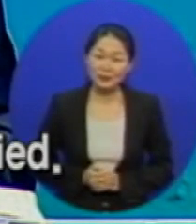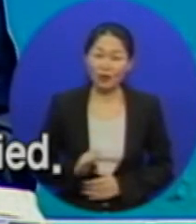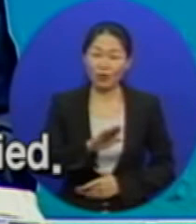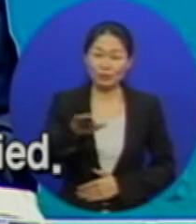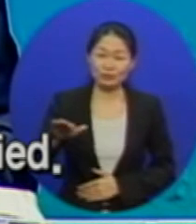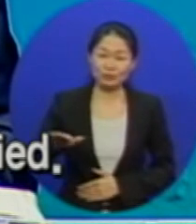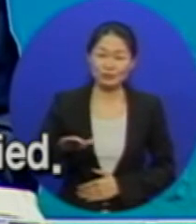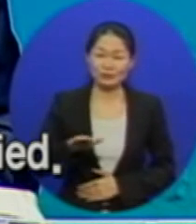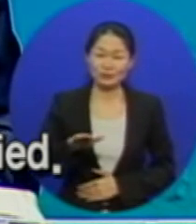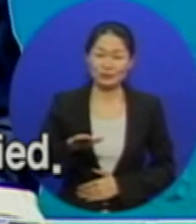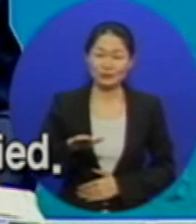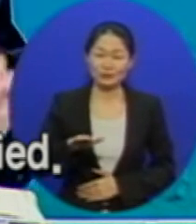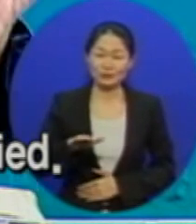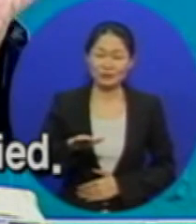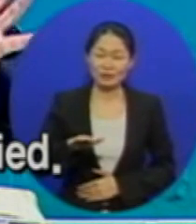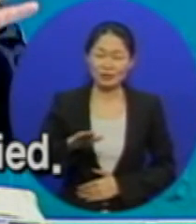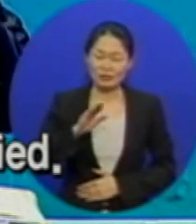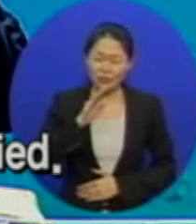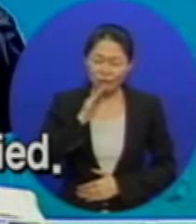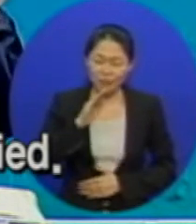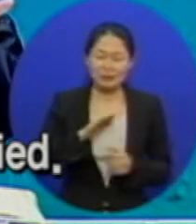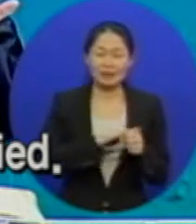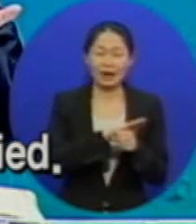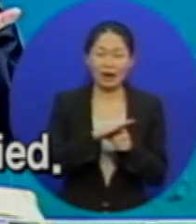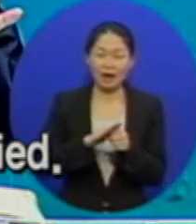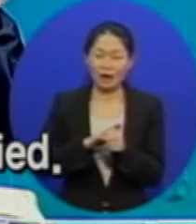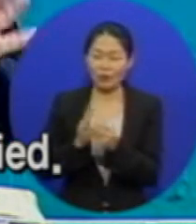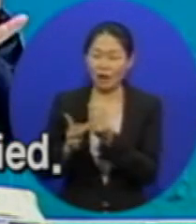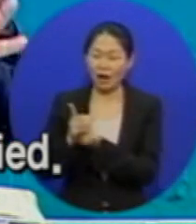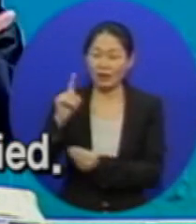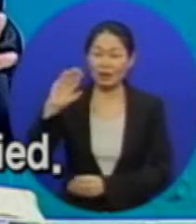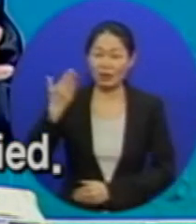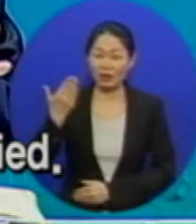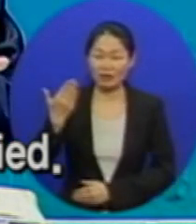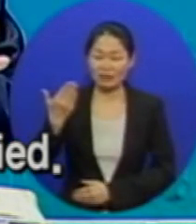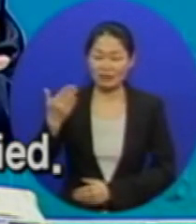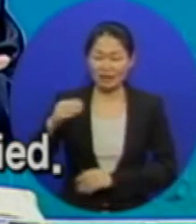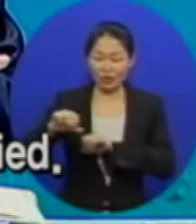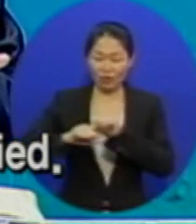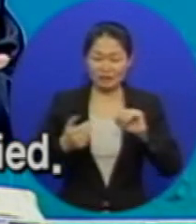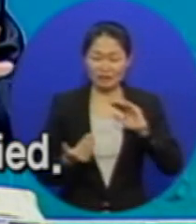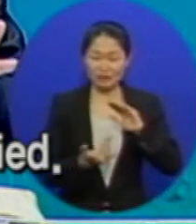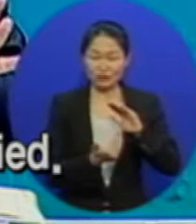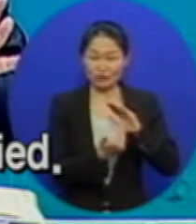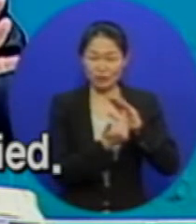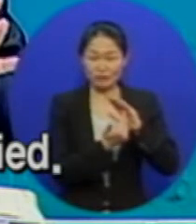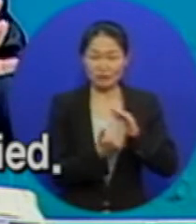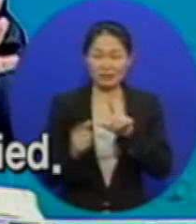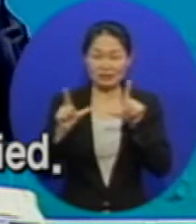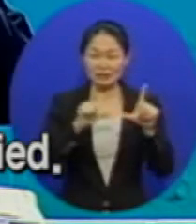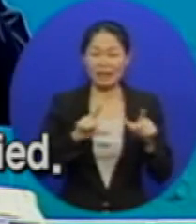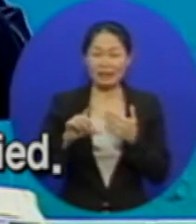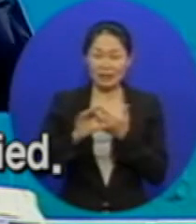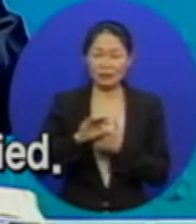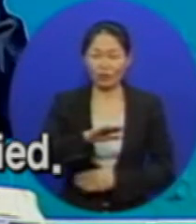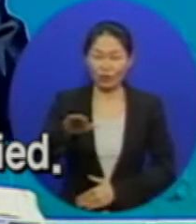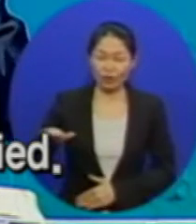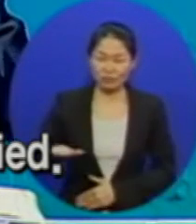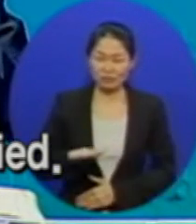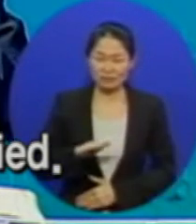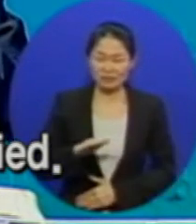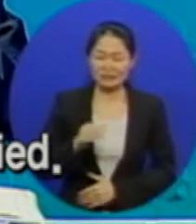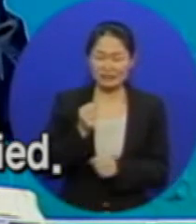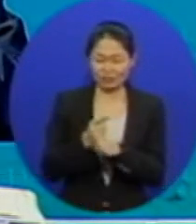여러분이 정말 사랑하고 하나되는 역사를 이루며 산다면 그러면 여러분은 죽으신